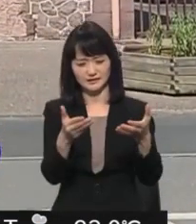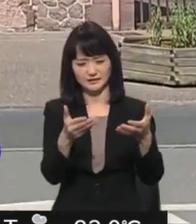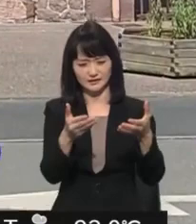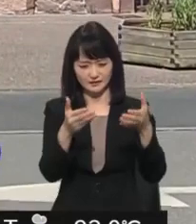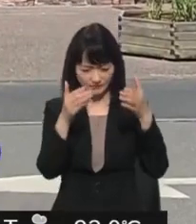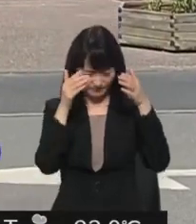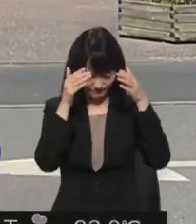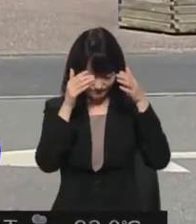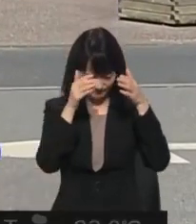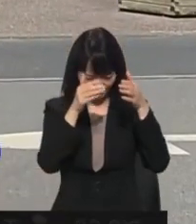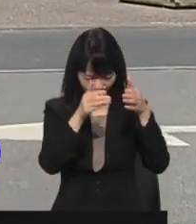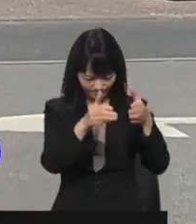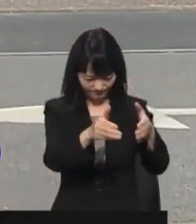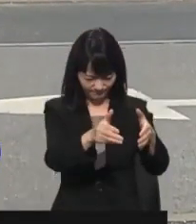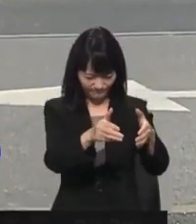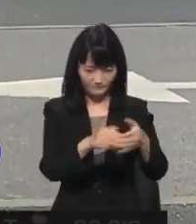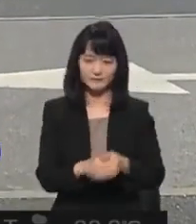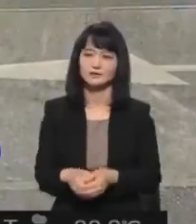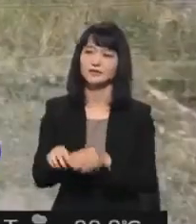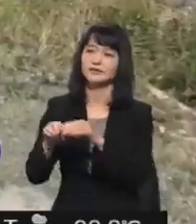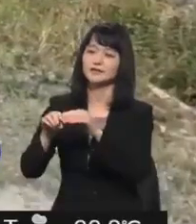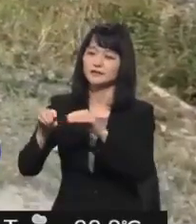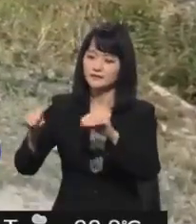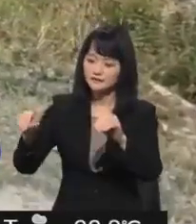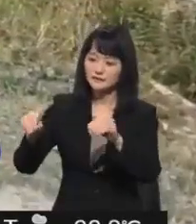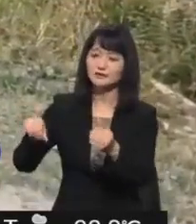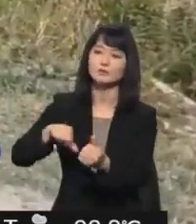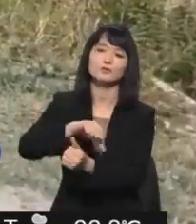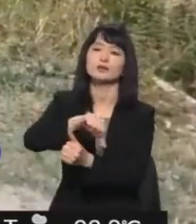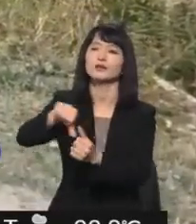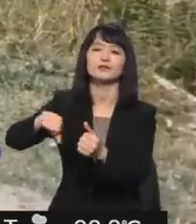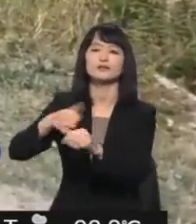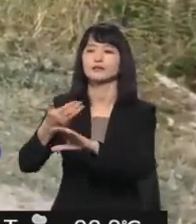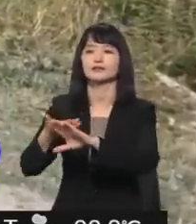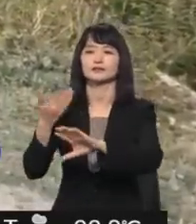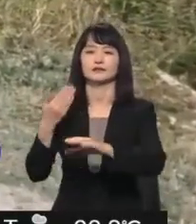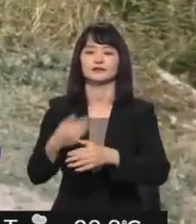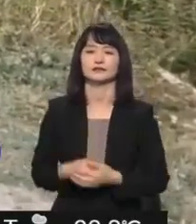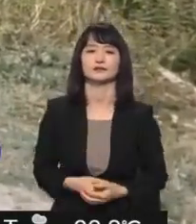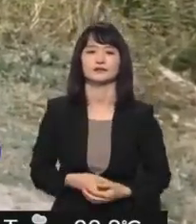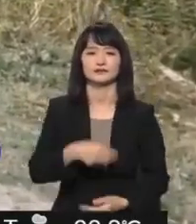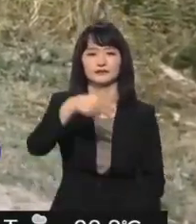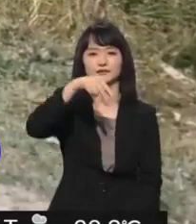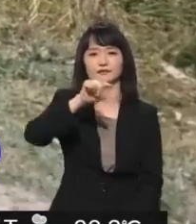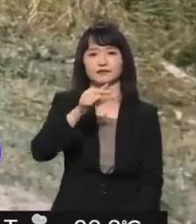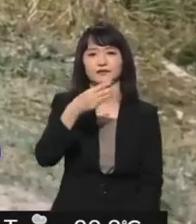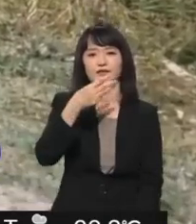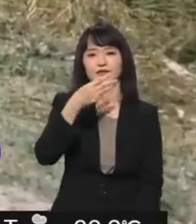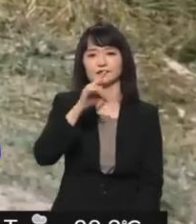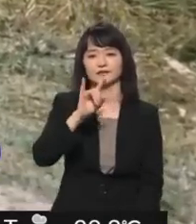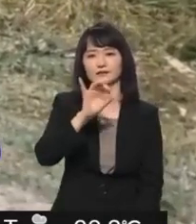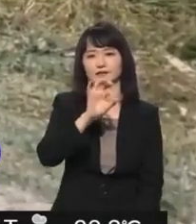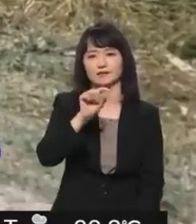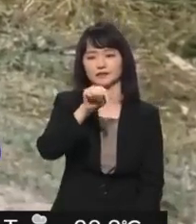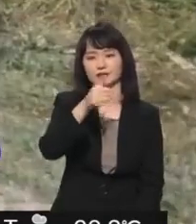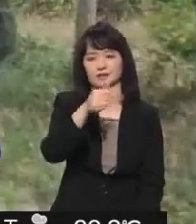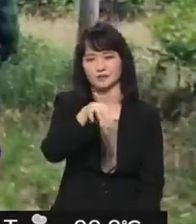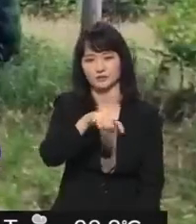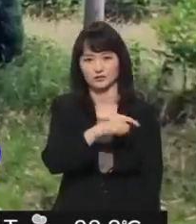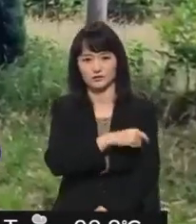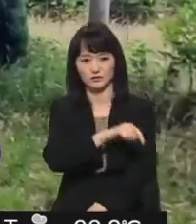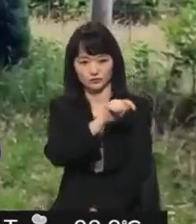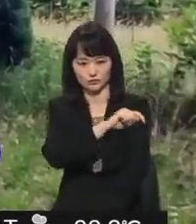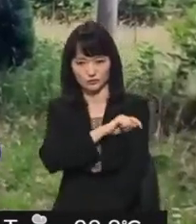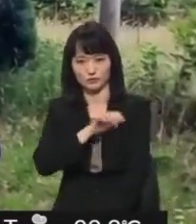이제 환경 또는 뭐 공간적 환경이 달라지면 그 정도밖에 화면에 쭉 산책 5 술 엮일 아마 뭐 스페인 자시고 유럽도 쭉 같이